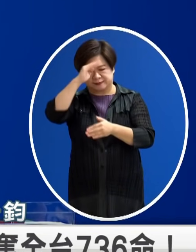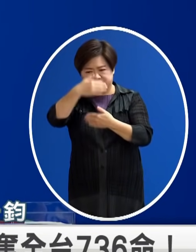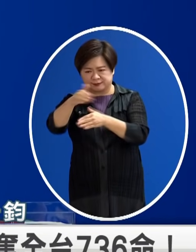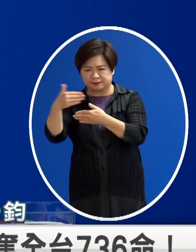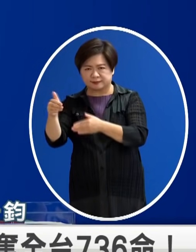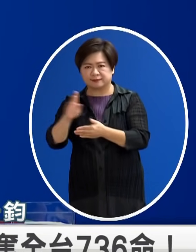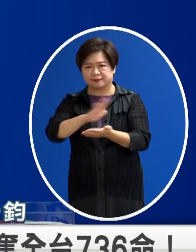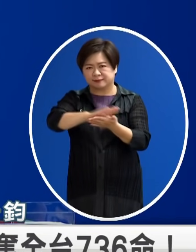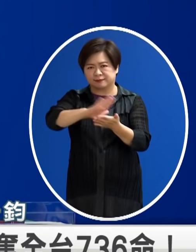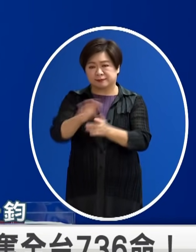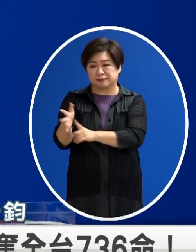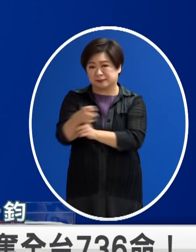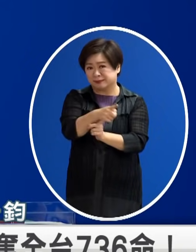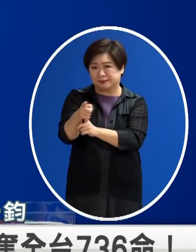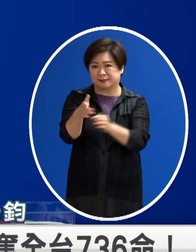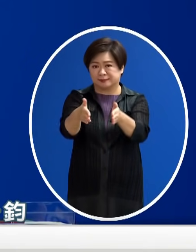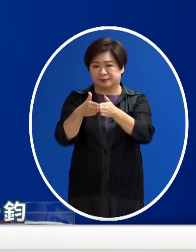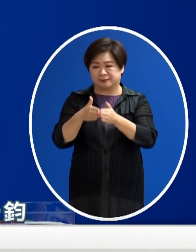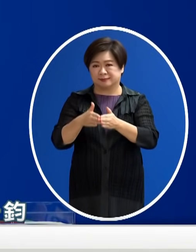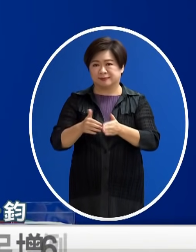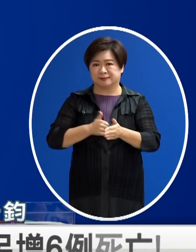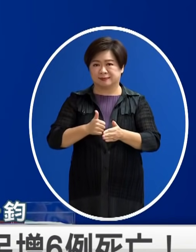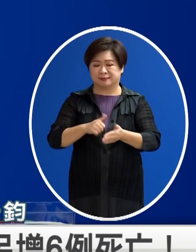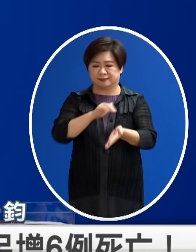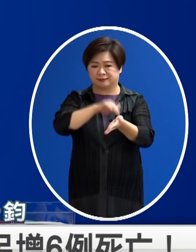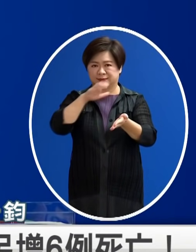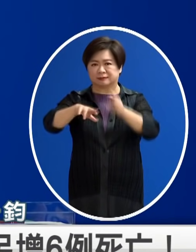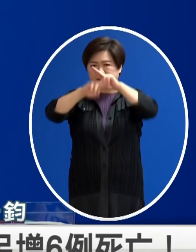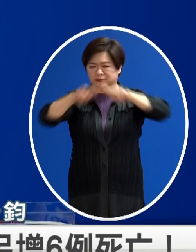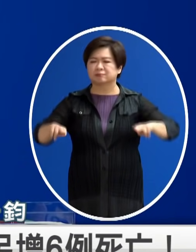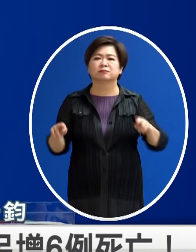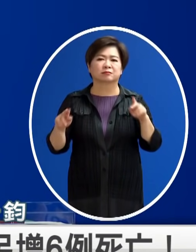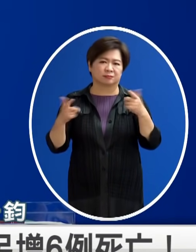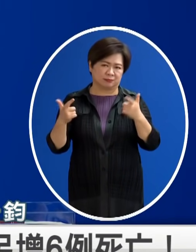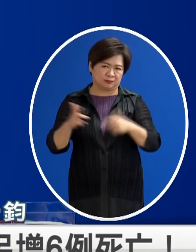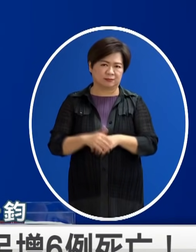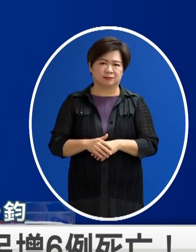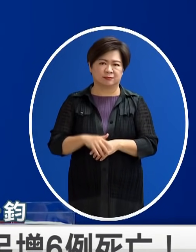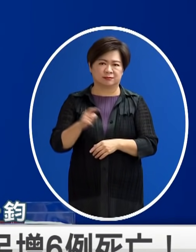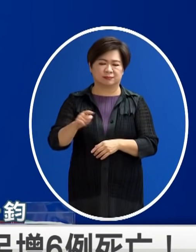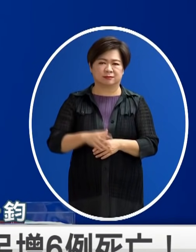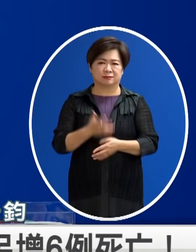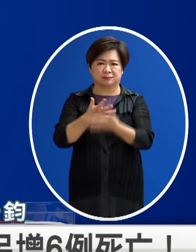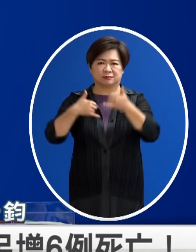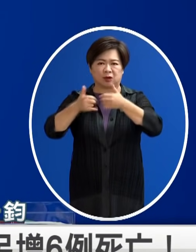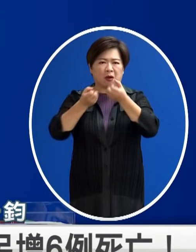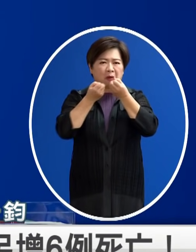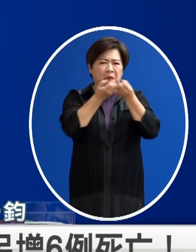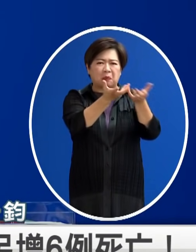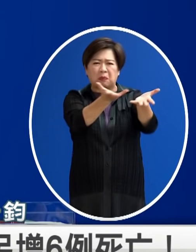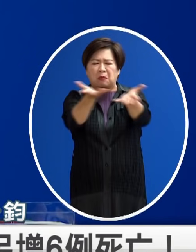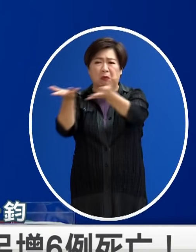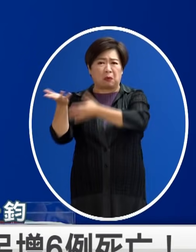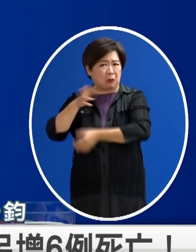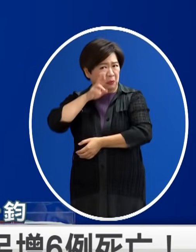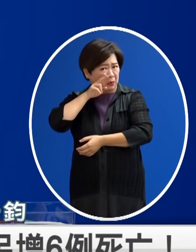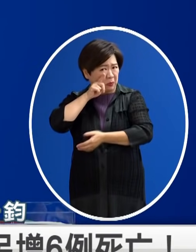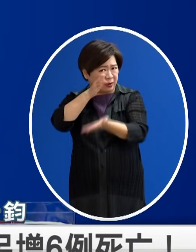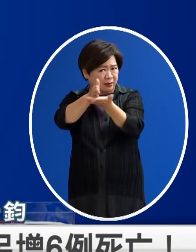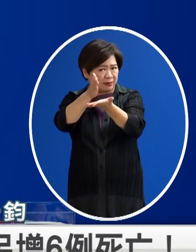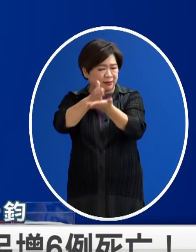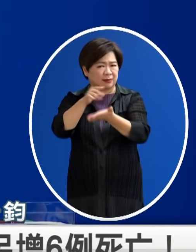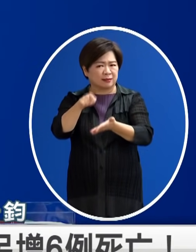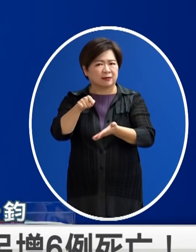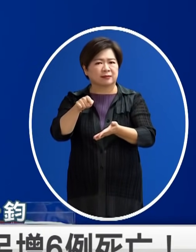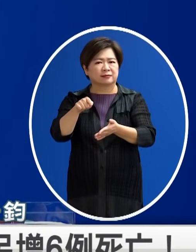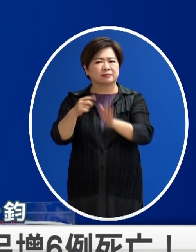的一些清消，并没有到封院的一个情形，所以也希望网络上这些网友可以不要再那个转传那个错误的讯息，这个